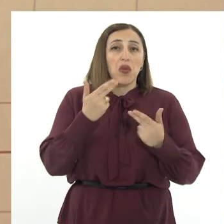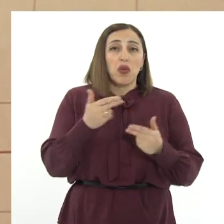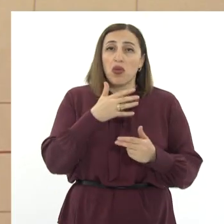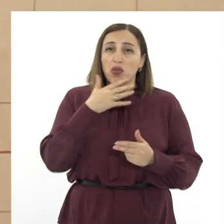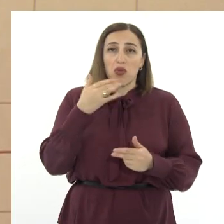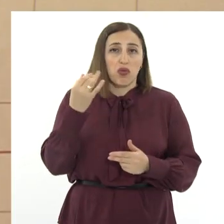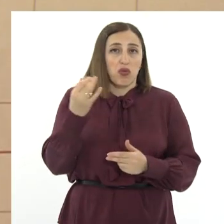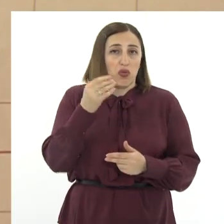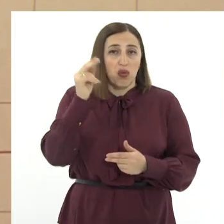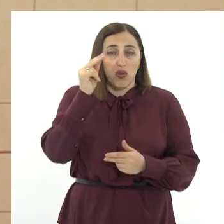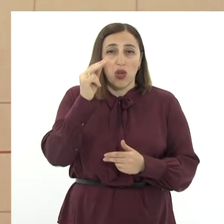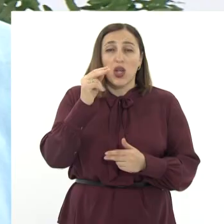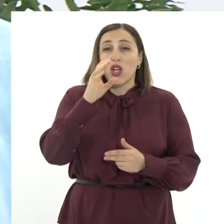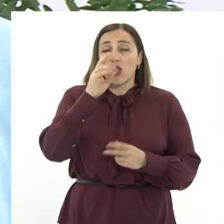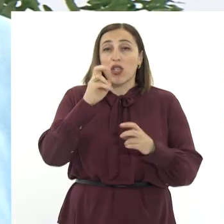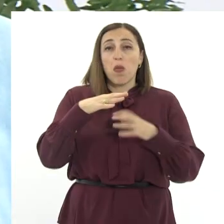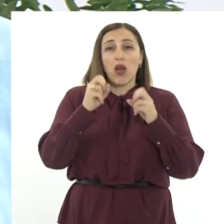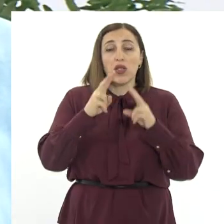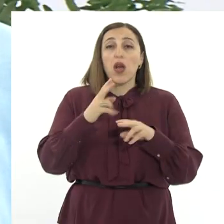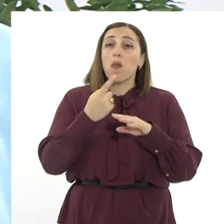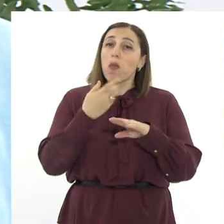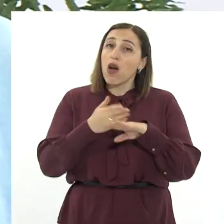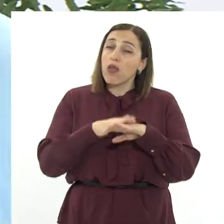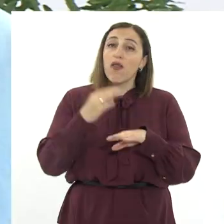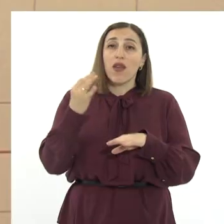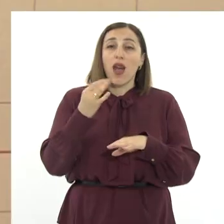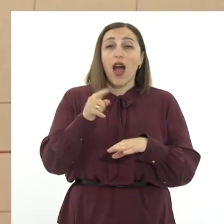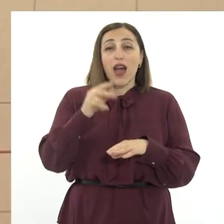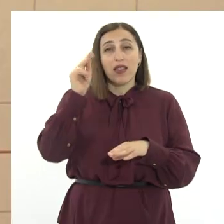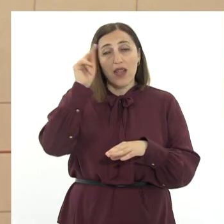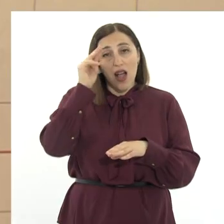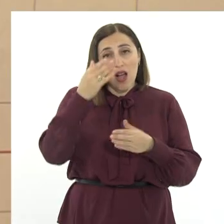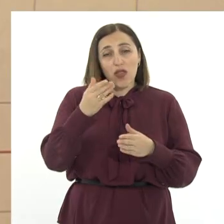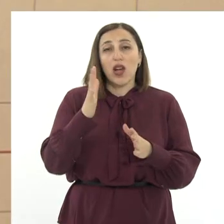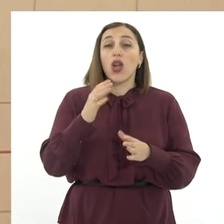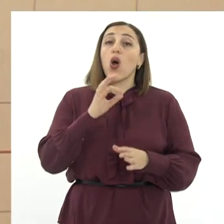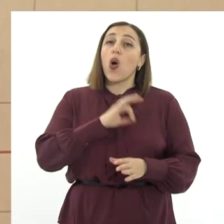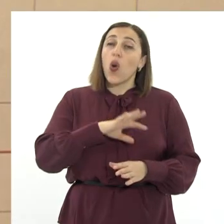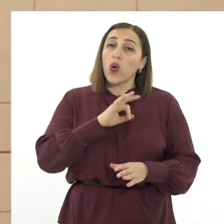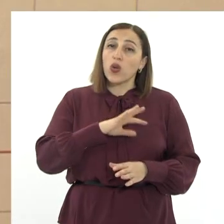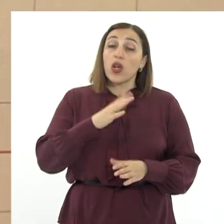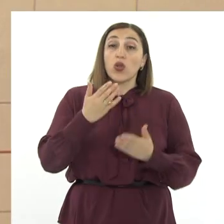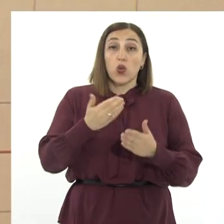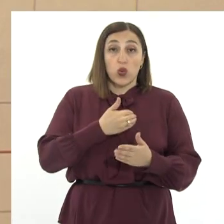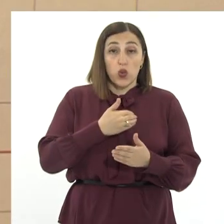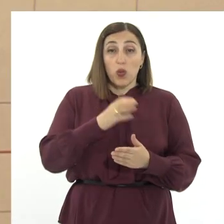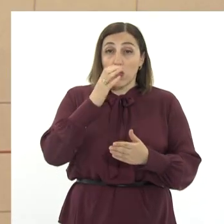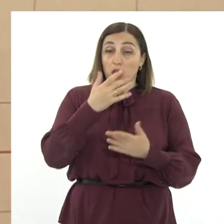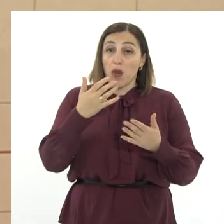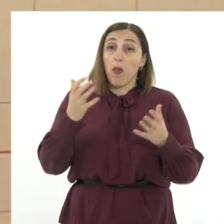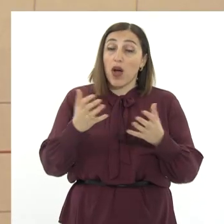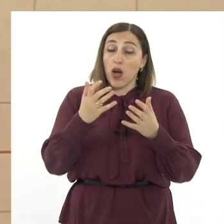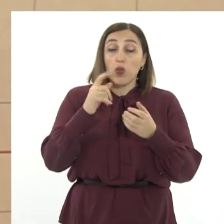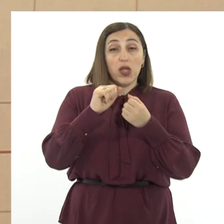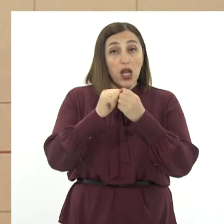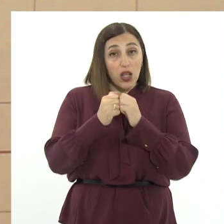Իսկապես շատ ուսուսողական էր։ Կինոլոգի մասնագիտությունն էր բարդ ու հետաքրքիր։ Հուսով ենք այս հաղորդումը օգտակար եղավ։ Երբ որոշեք, ուզում եմ կենդանի պահել,